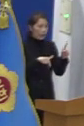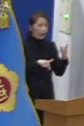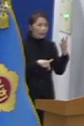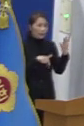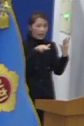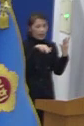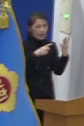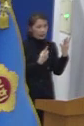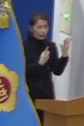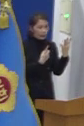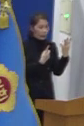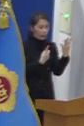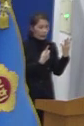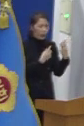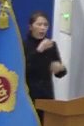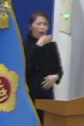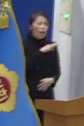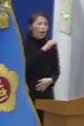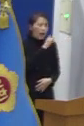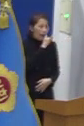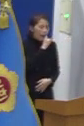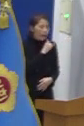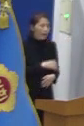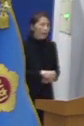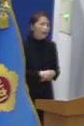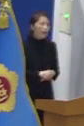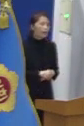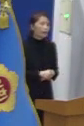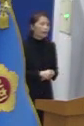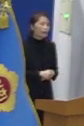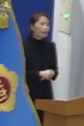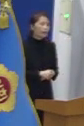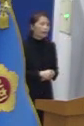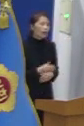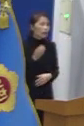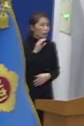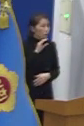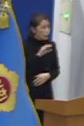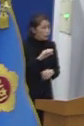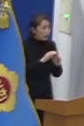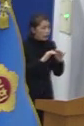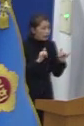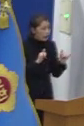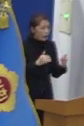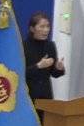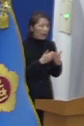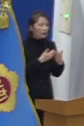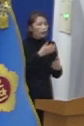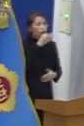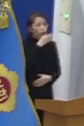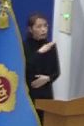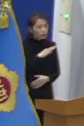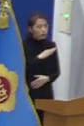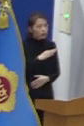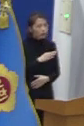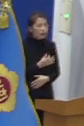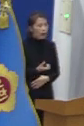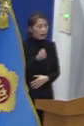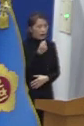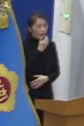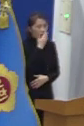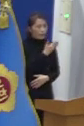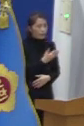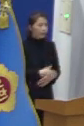부지 제공기관은 임대료 등 부가수익을, 투자자는 발전 수익을 얻게 됩니다.